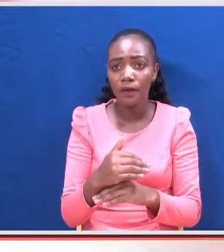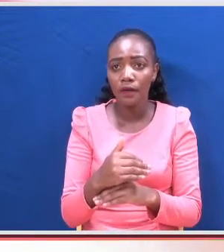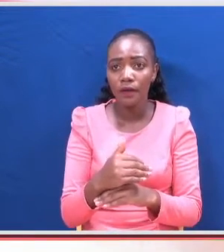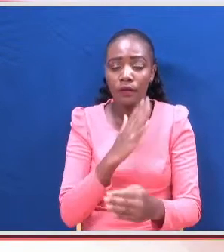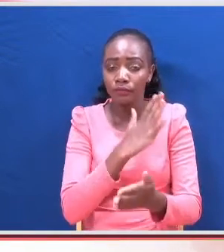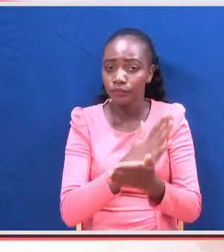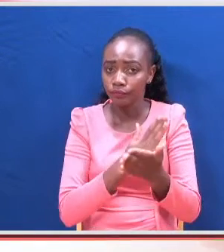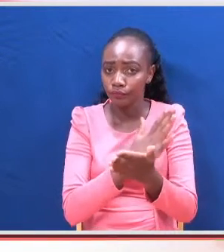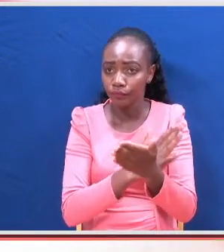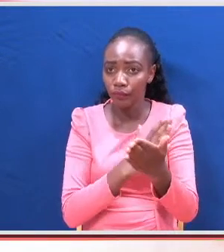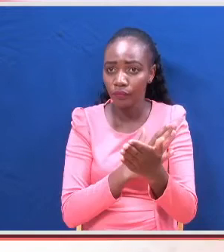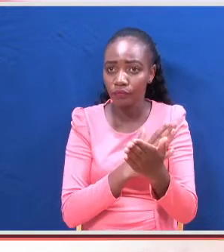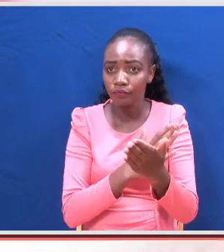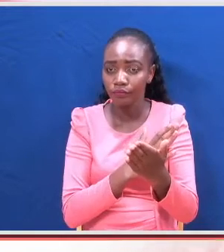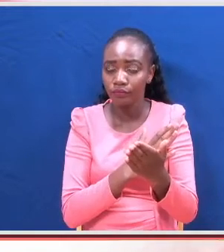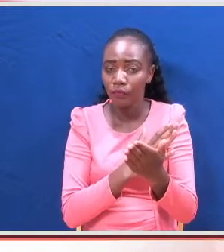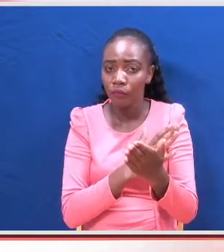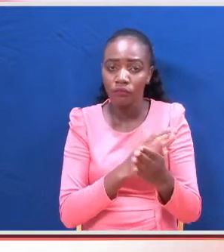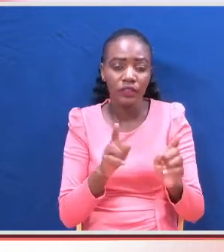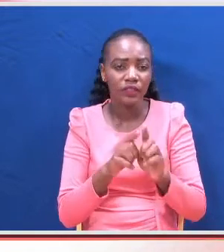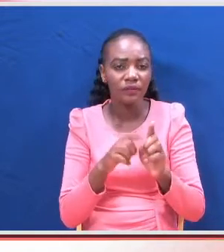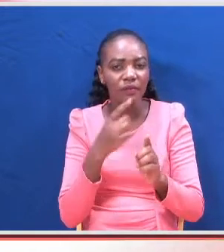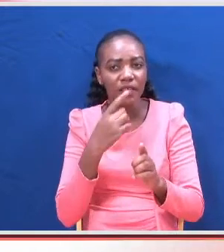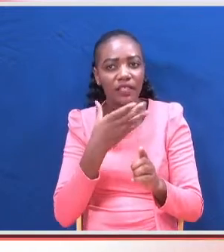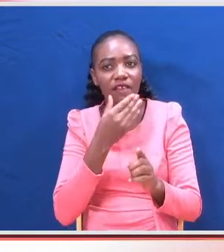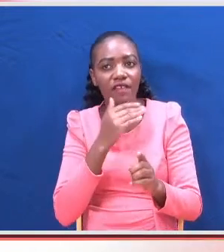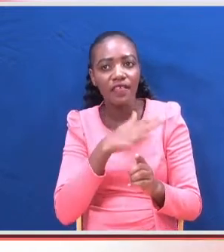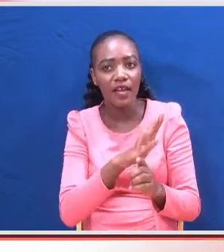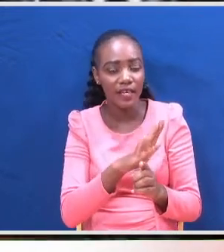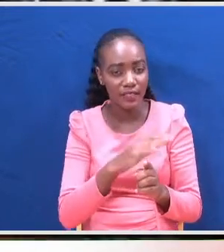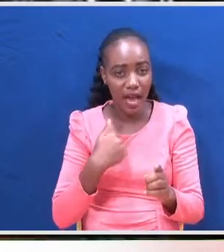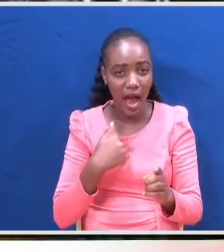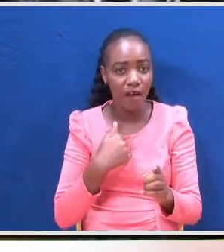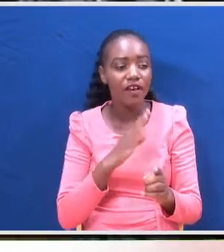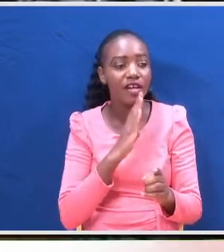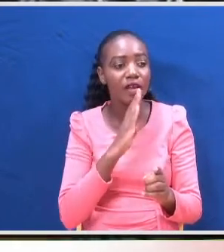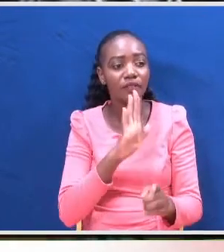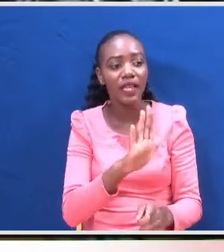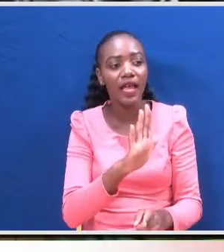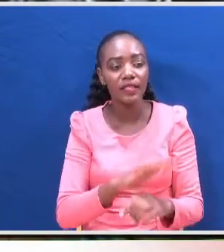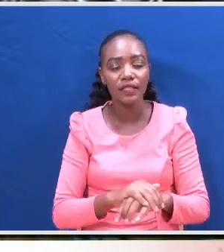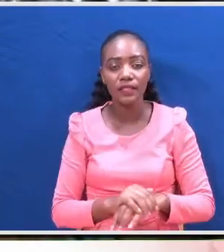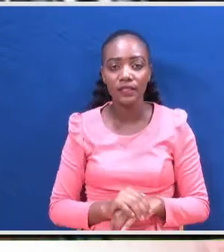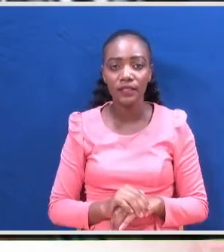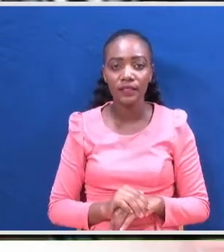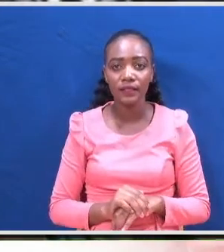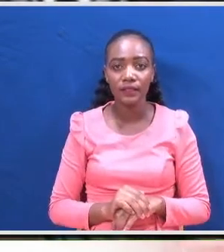na watu wasiojulikana waliodai kuwa baba yake ana deni lao.